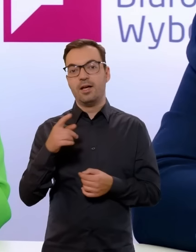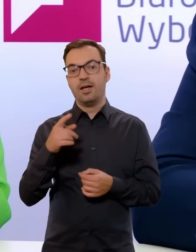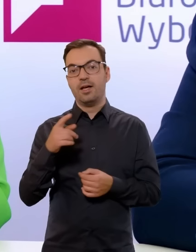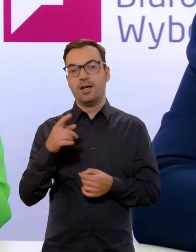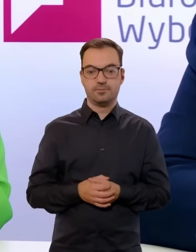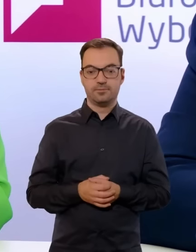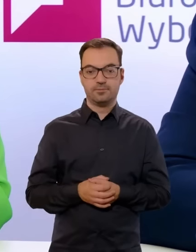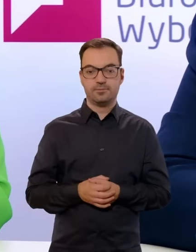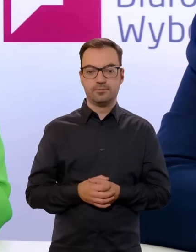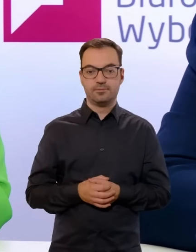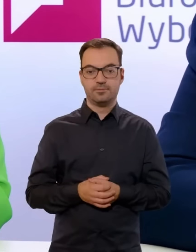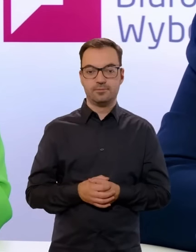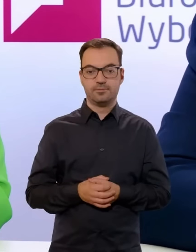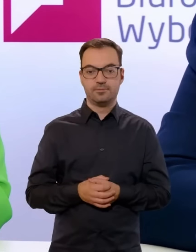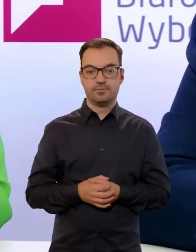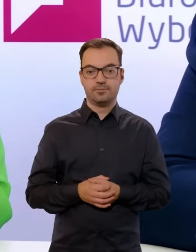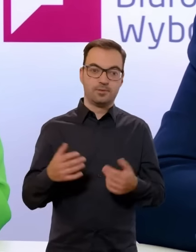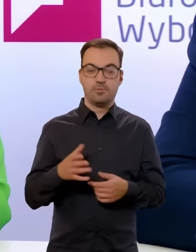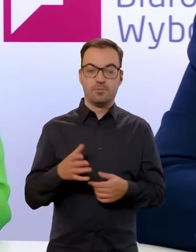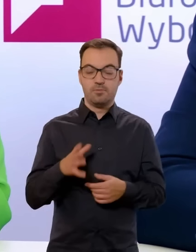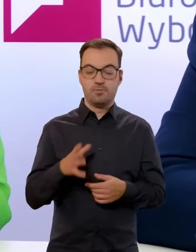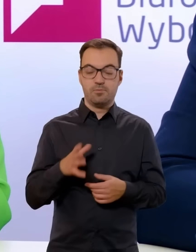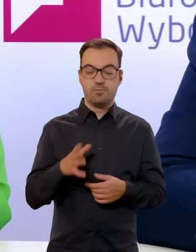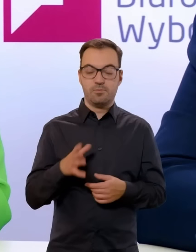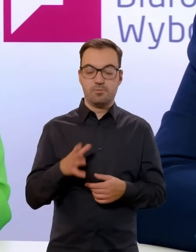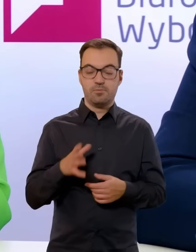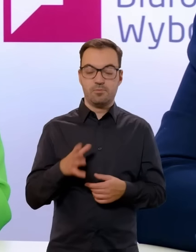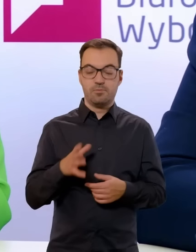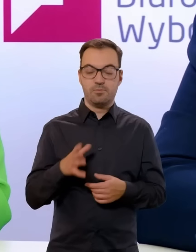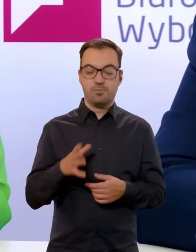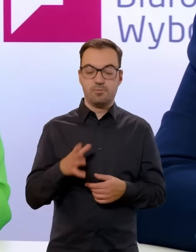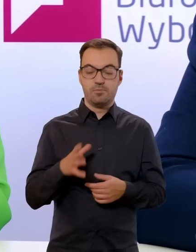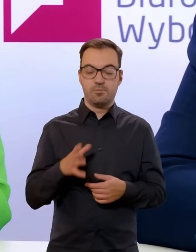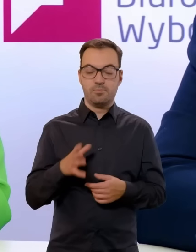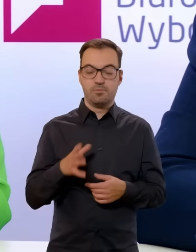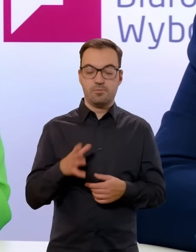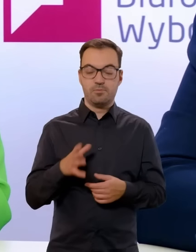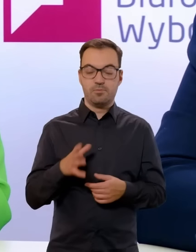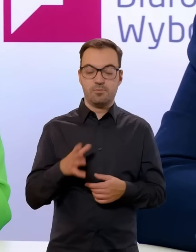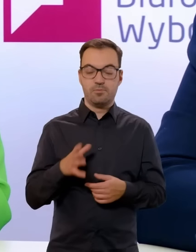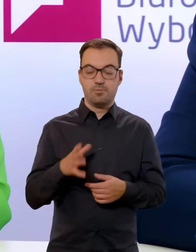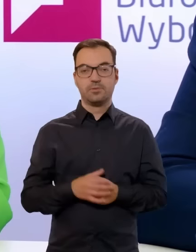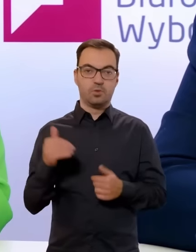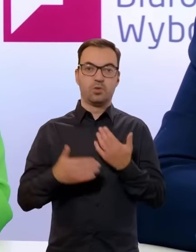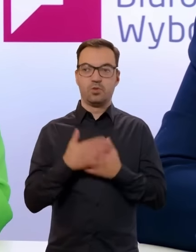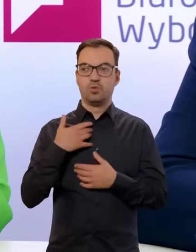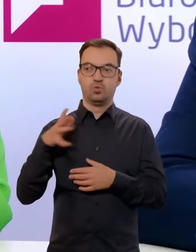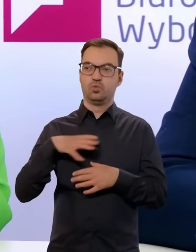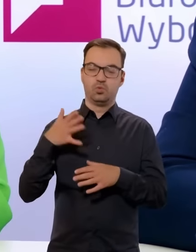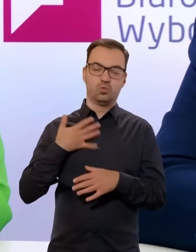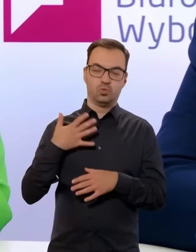wedle której ta granica zostanie przekroczona i według niego może to być agitacja w wyborach, które obecnie